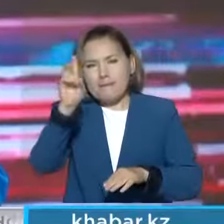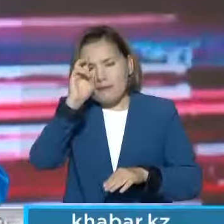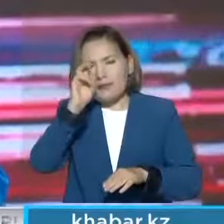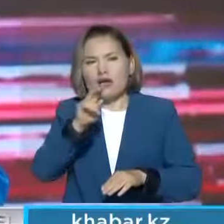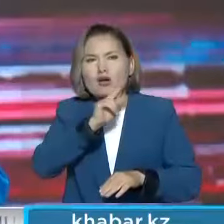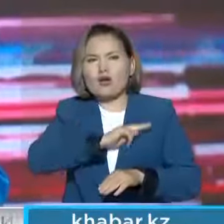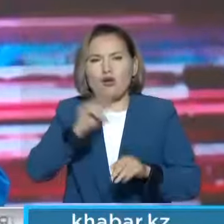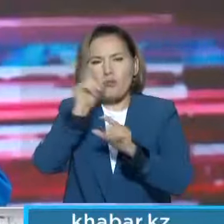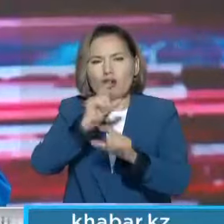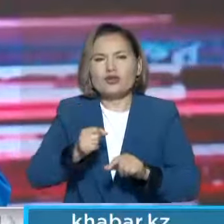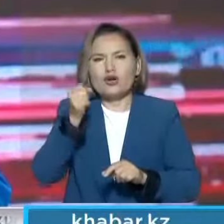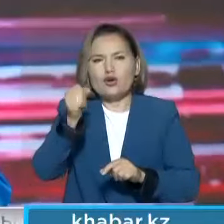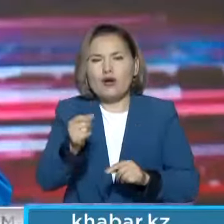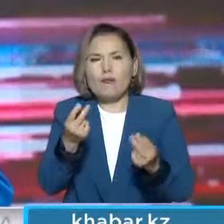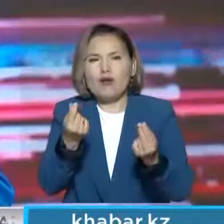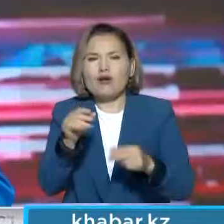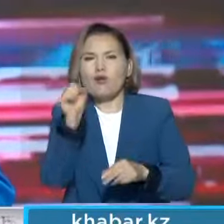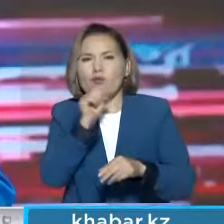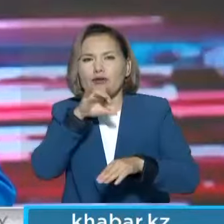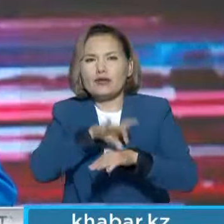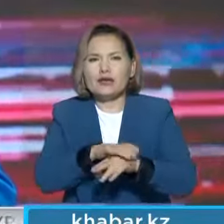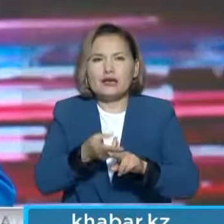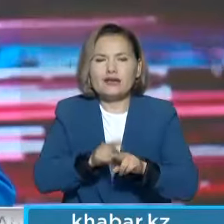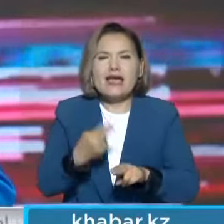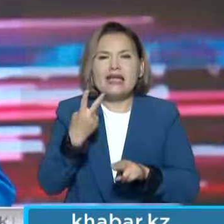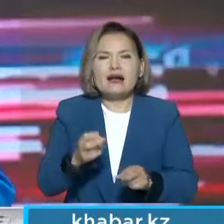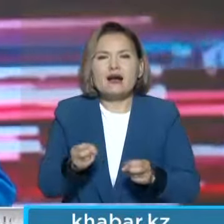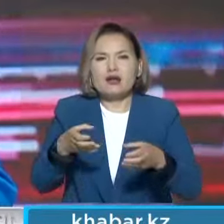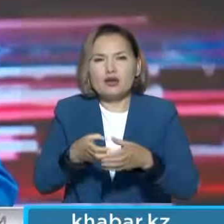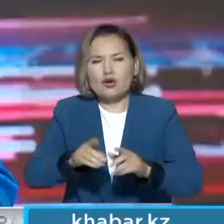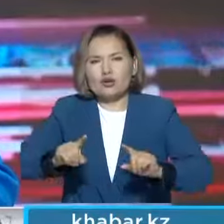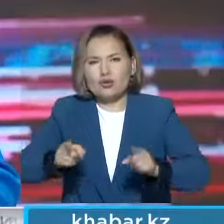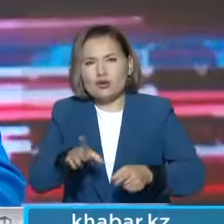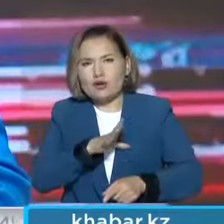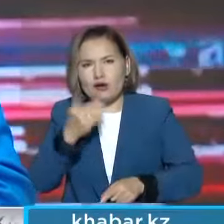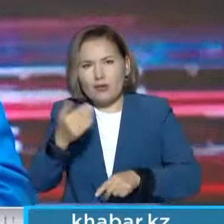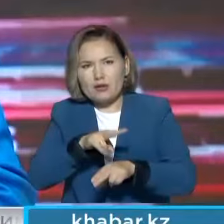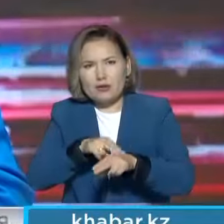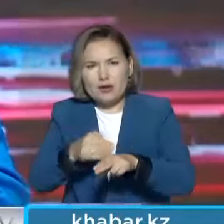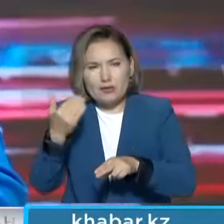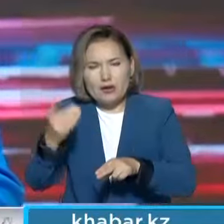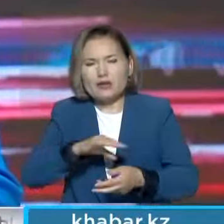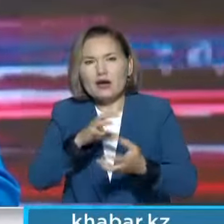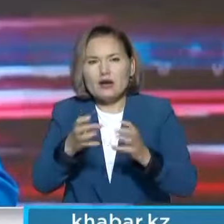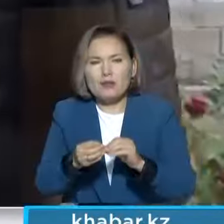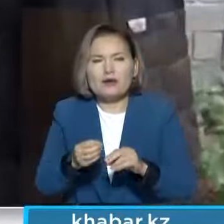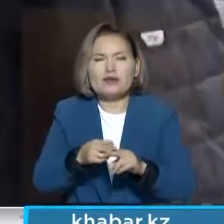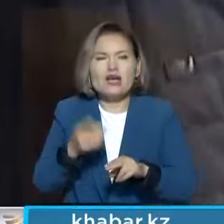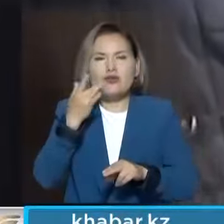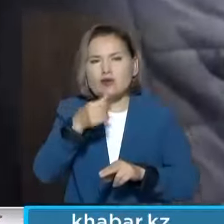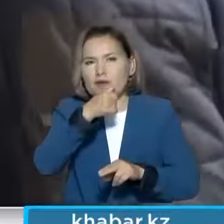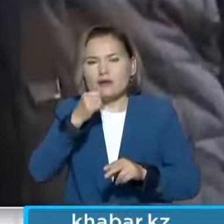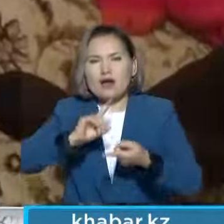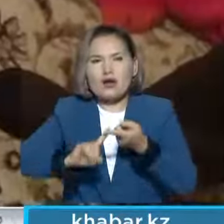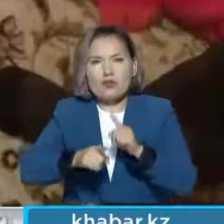жымқырған. Антикор білім саласындағы шенділерден құралған екі қылмыстық топтың жолын кесті. Күдіктілер білім беру саласында